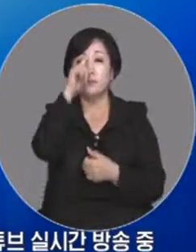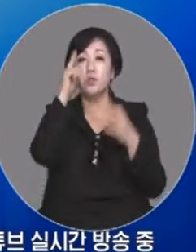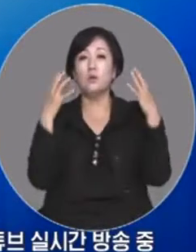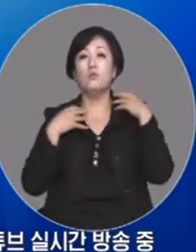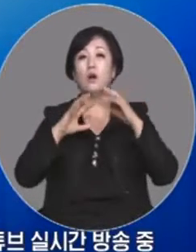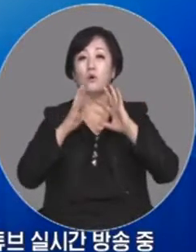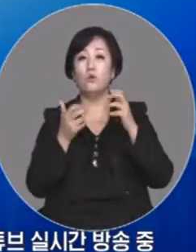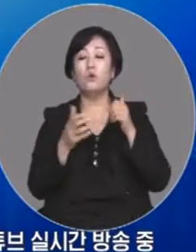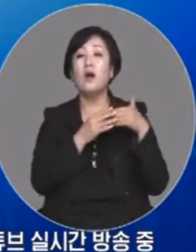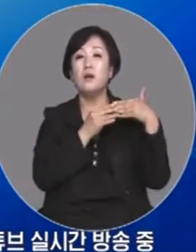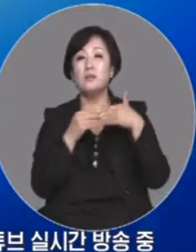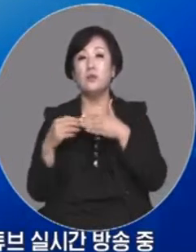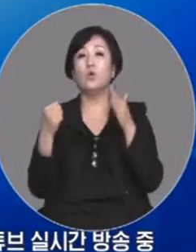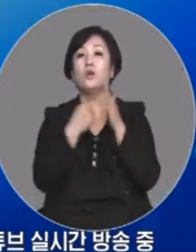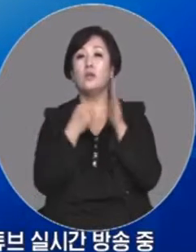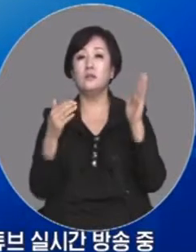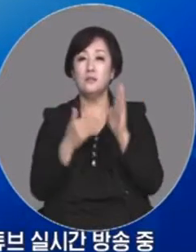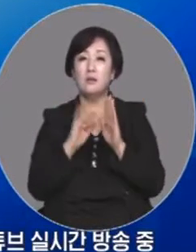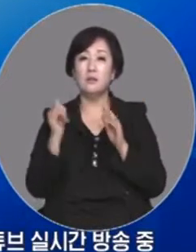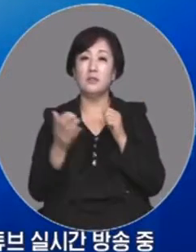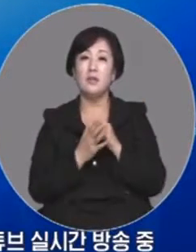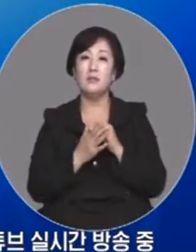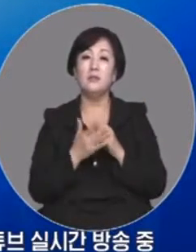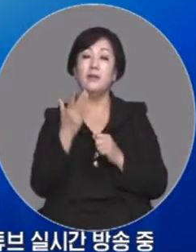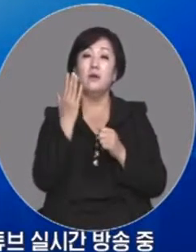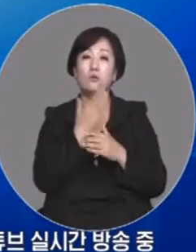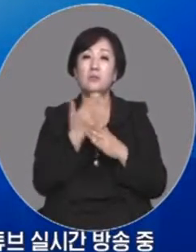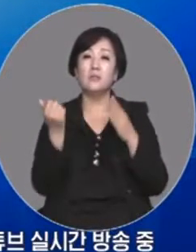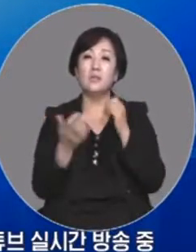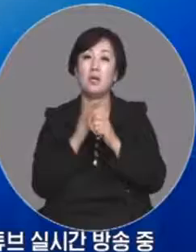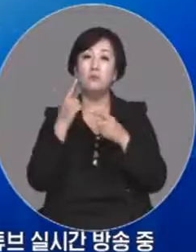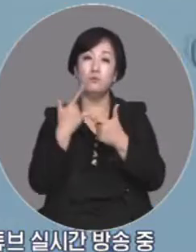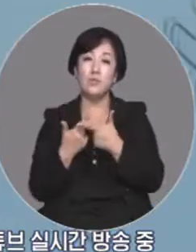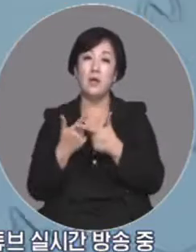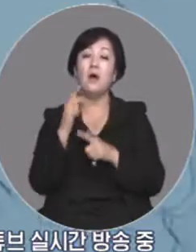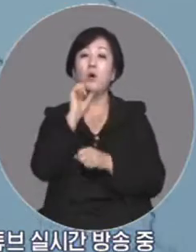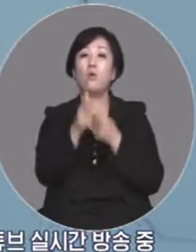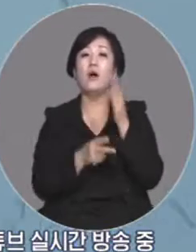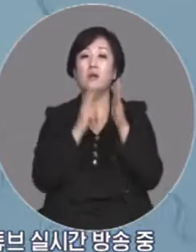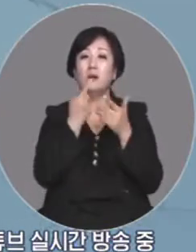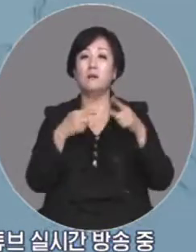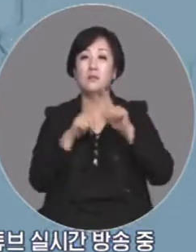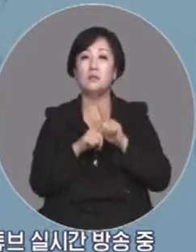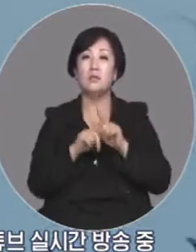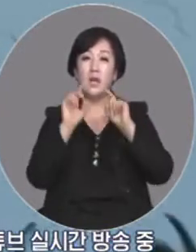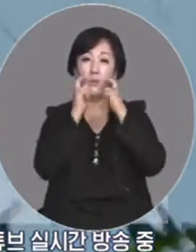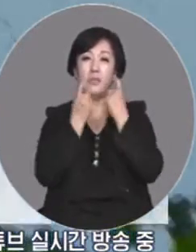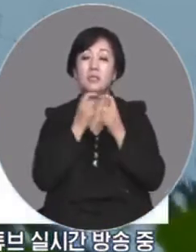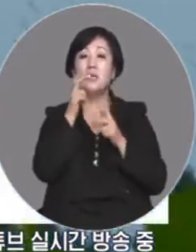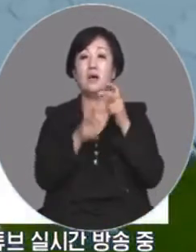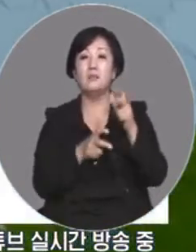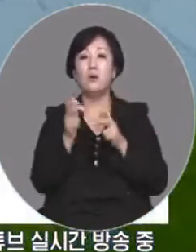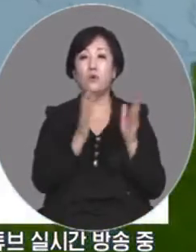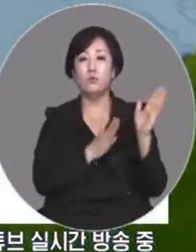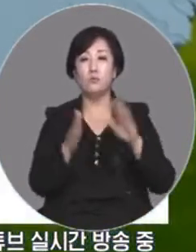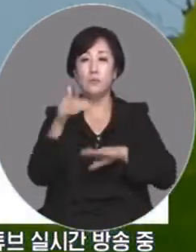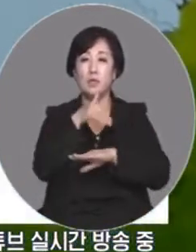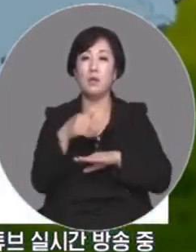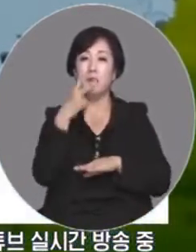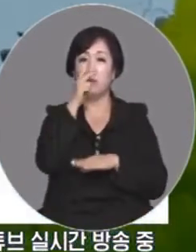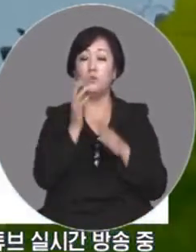정부가 국가 선도 사업으로 선정된 울산 양산 부산 광역철도 사업을 민자 사업으로 추진하는